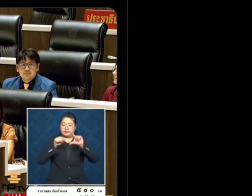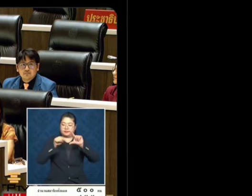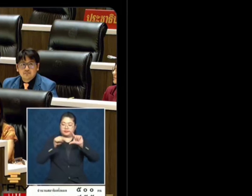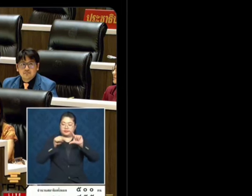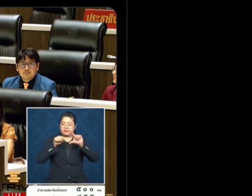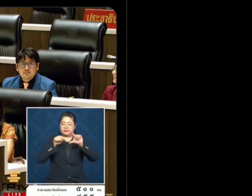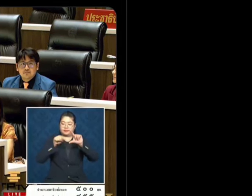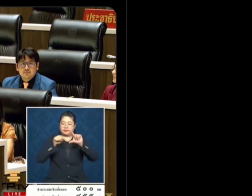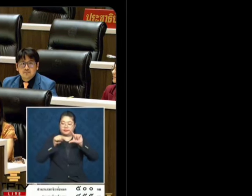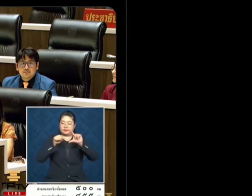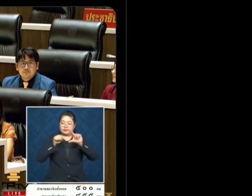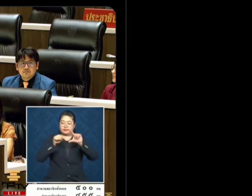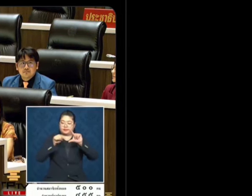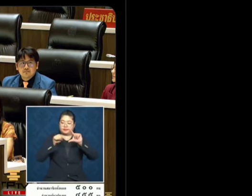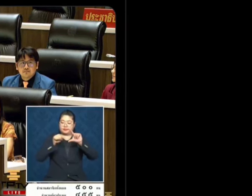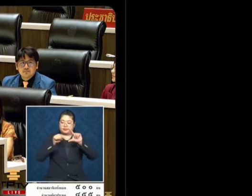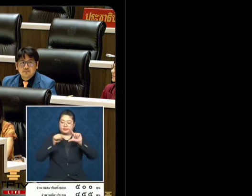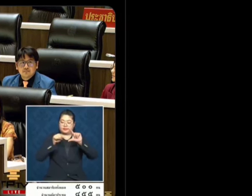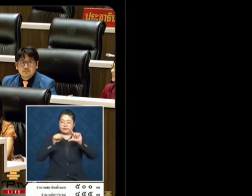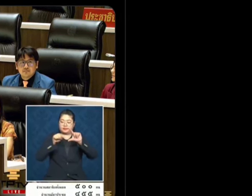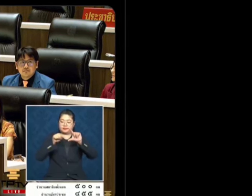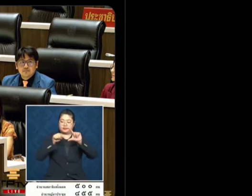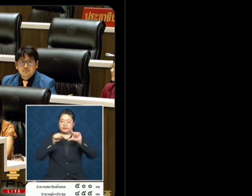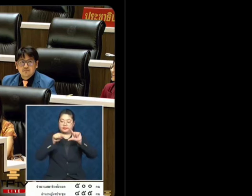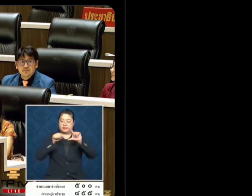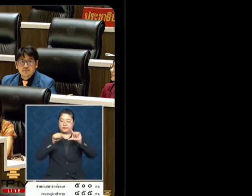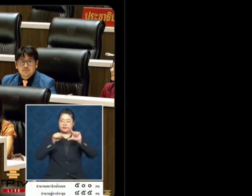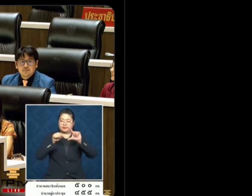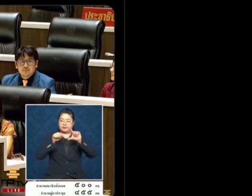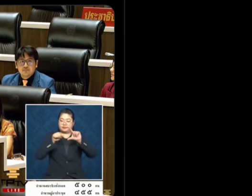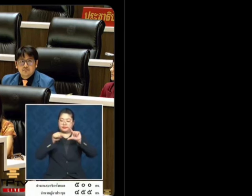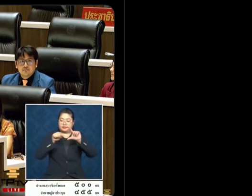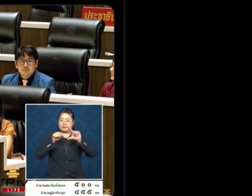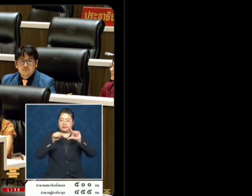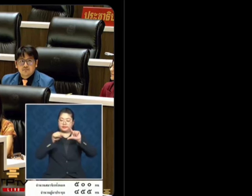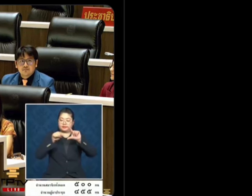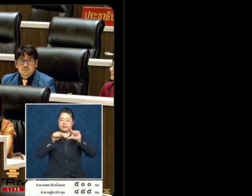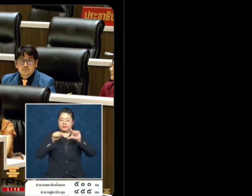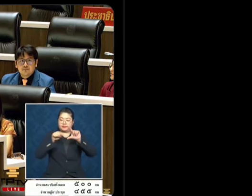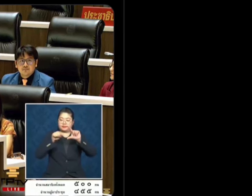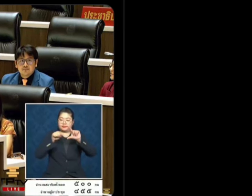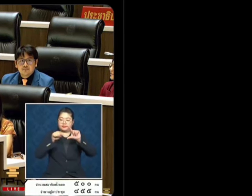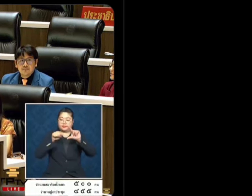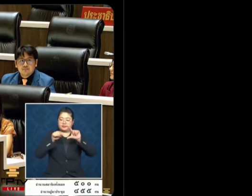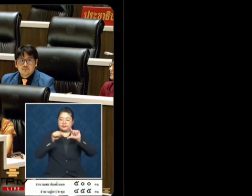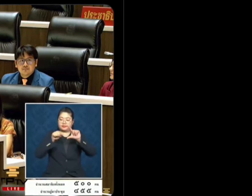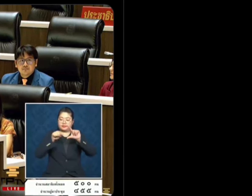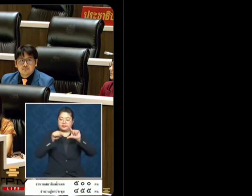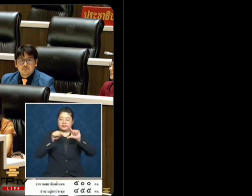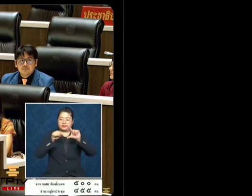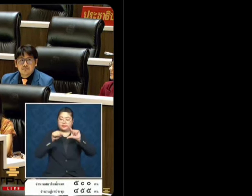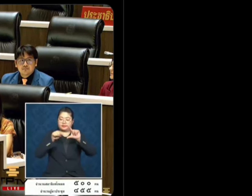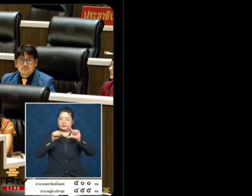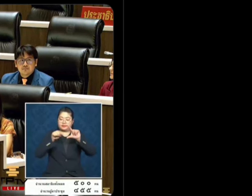อดิศรพรรคก้าวไกลอภิปรายวันที่25มกราคมประเด็นธุรกิจทห